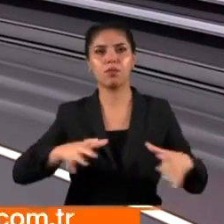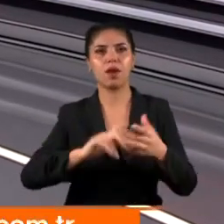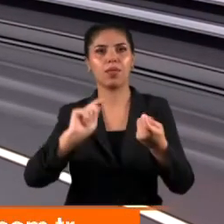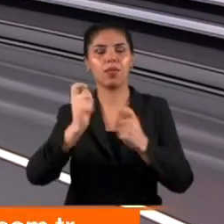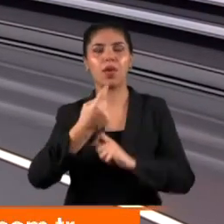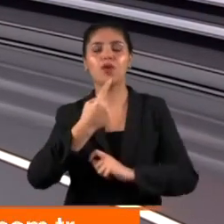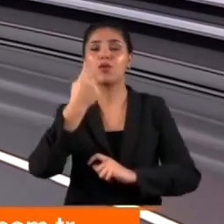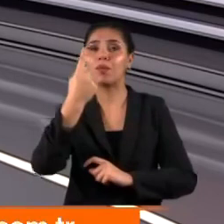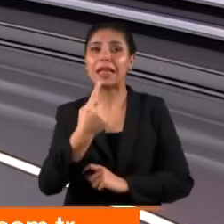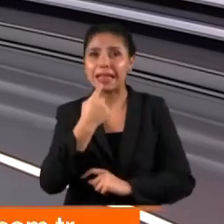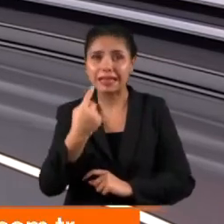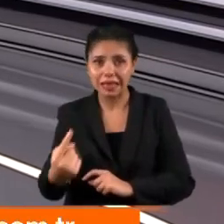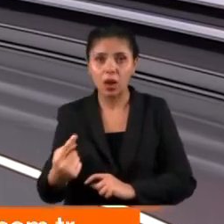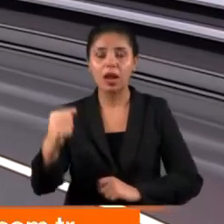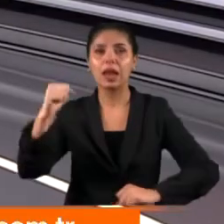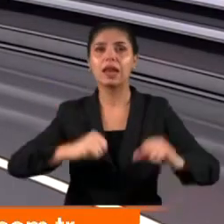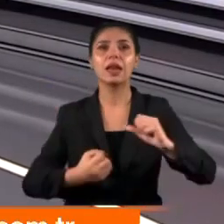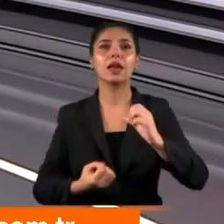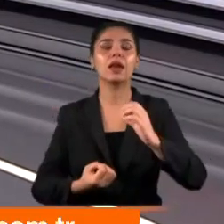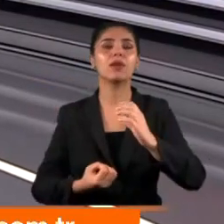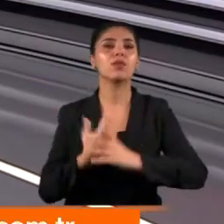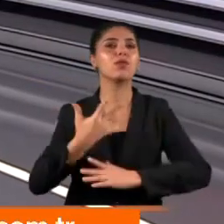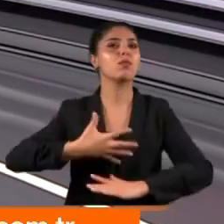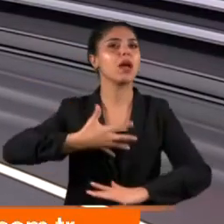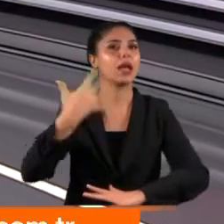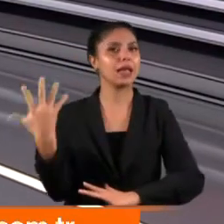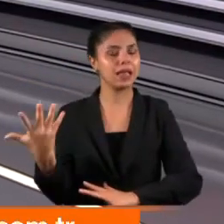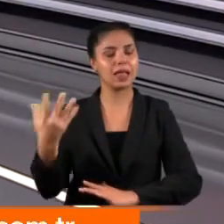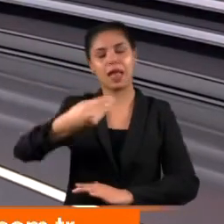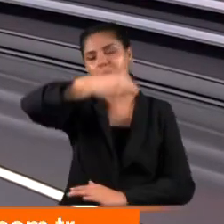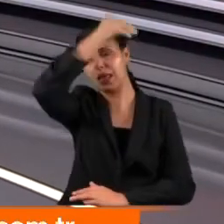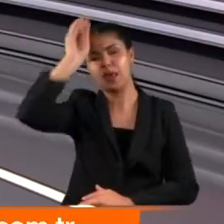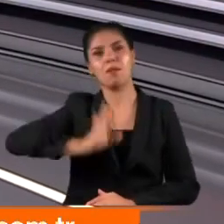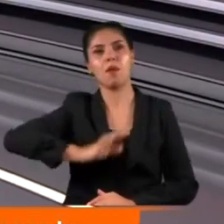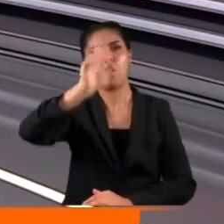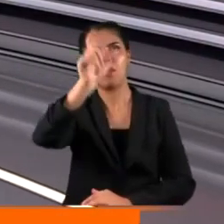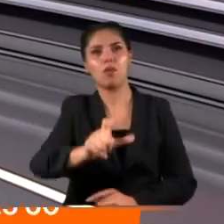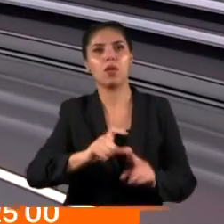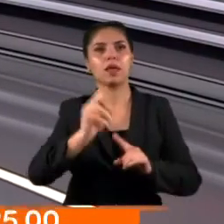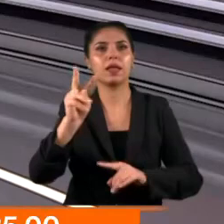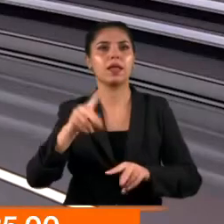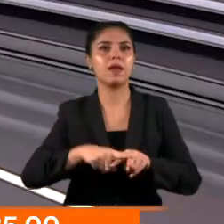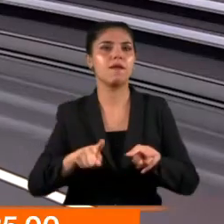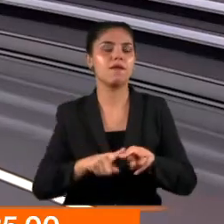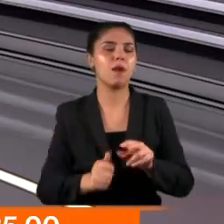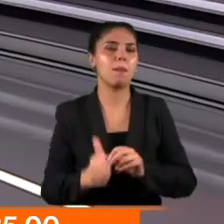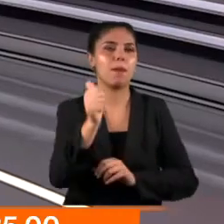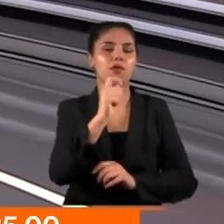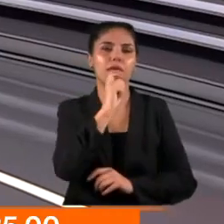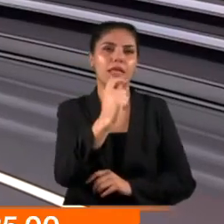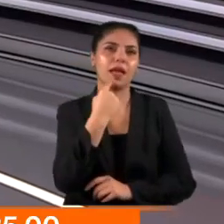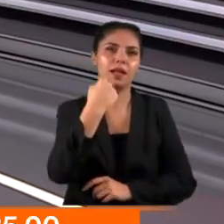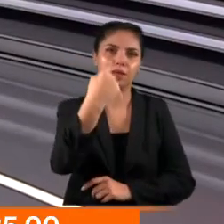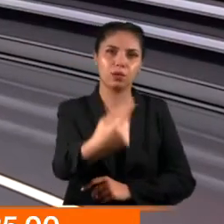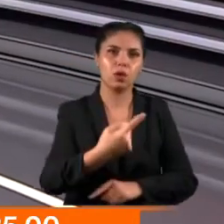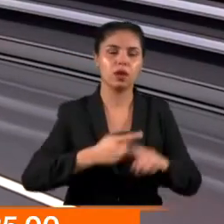rüzgarını başlatan ama karşısına rakip olarak çıkma konusunda çekimser davranan Ekrem İmamoğlu'na Divan başkanlığını teklif etmişti